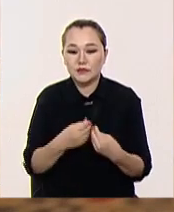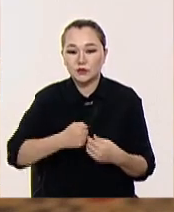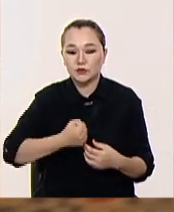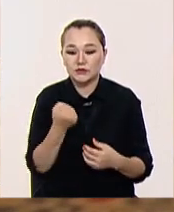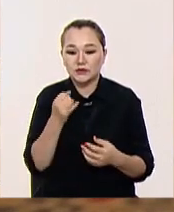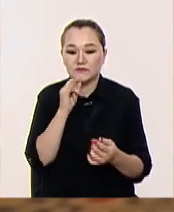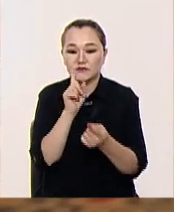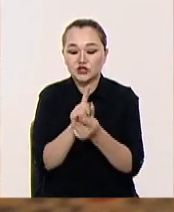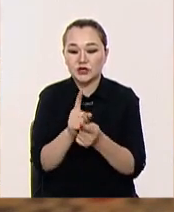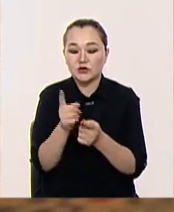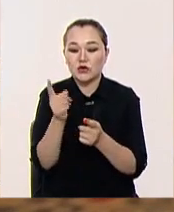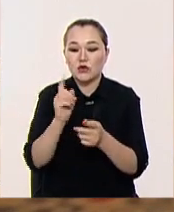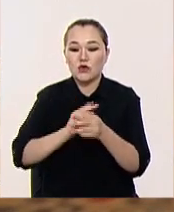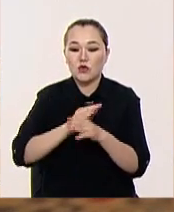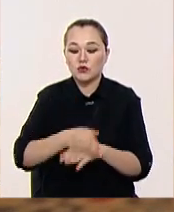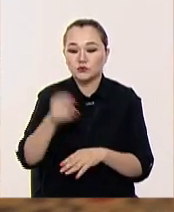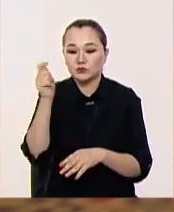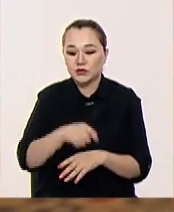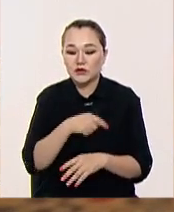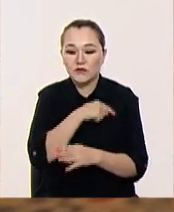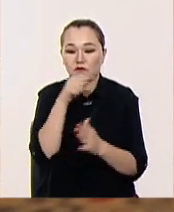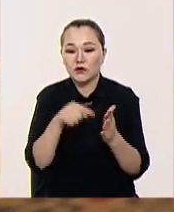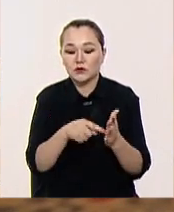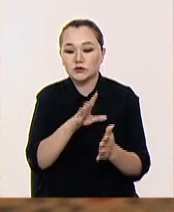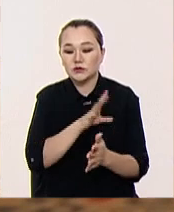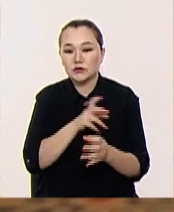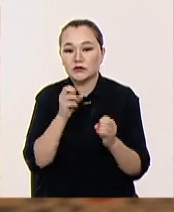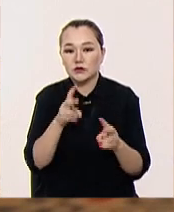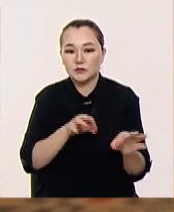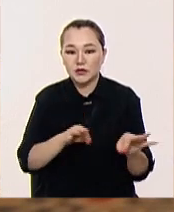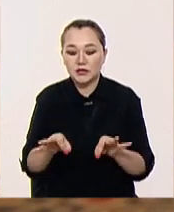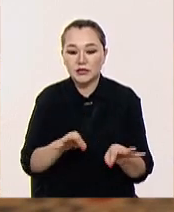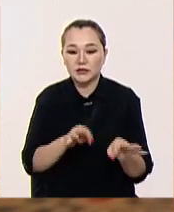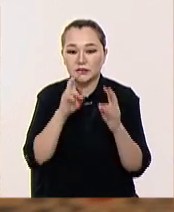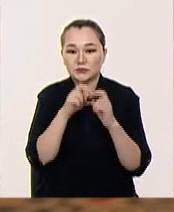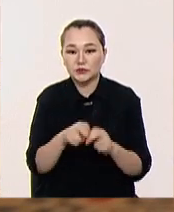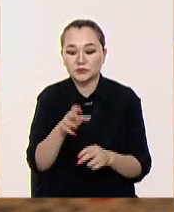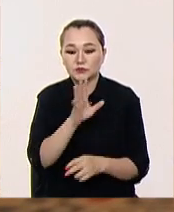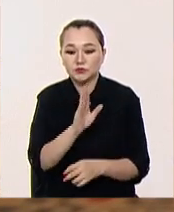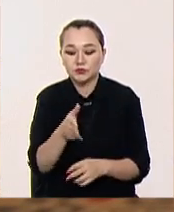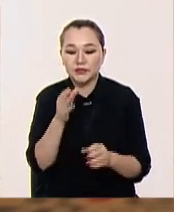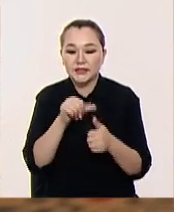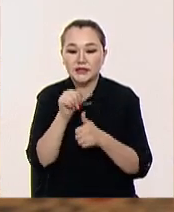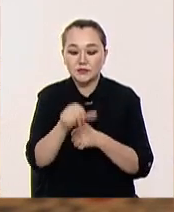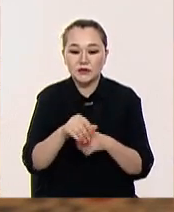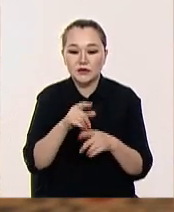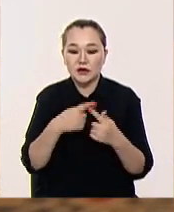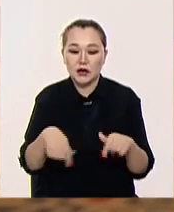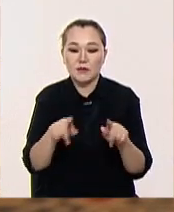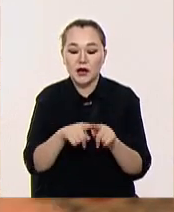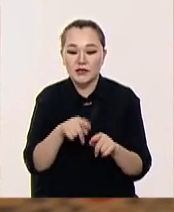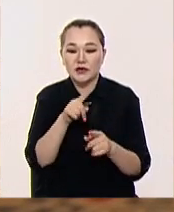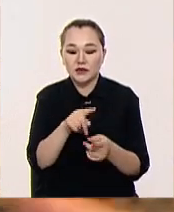и встречать гостей. Поэтому я задал вопрос, как в проекте предусмотрена именно компания вроде бы